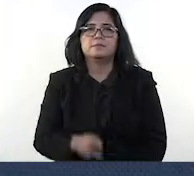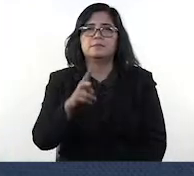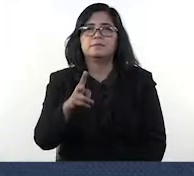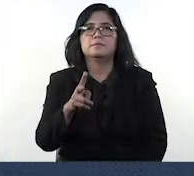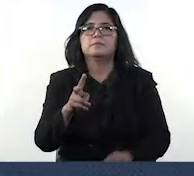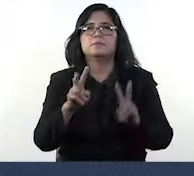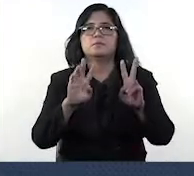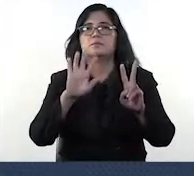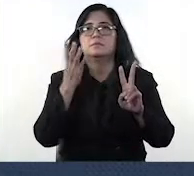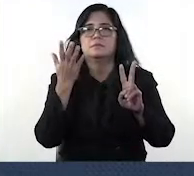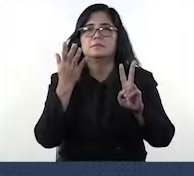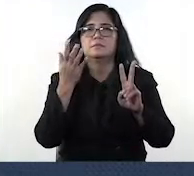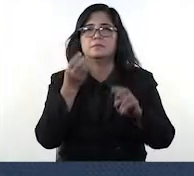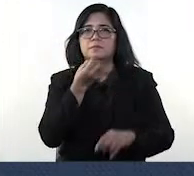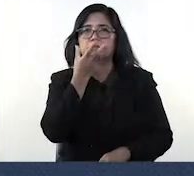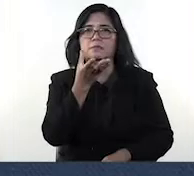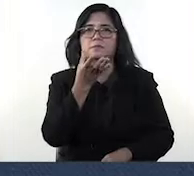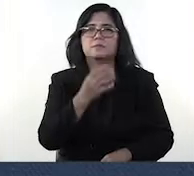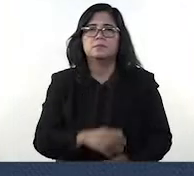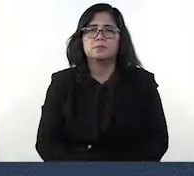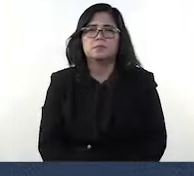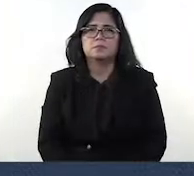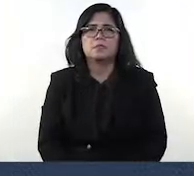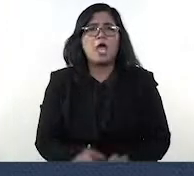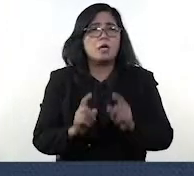Hai ayat 25 nya bilang